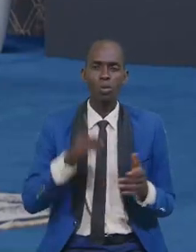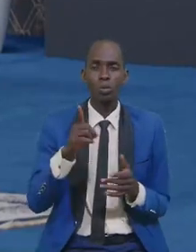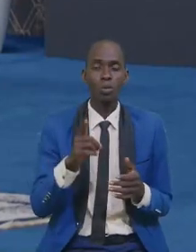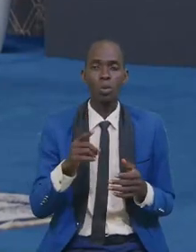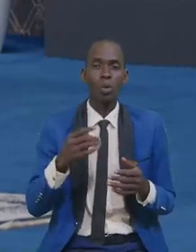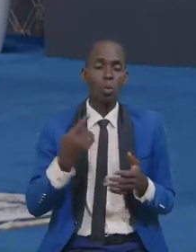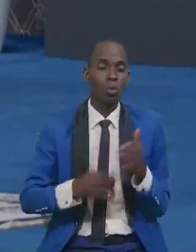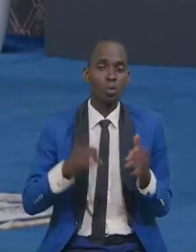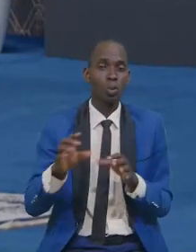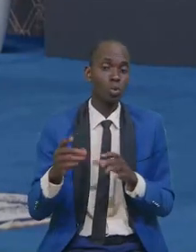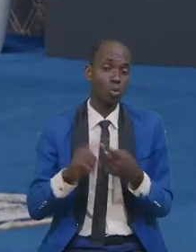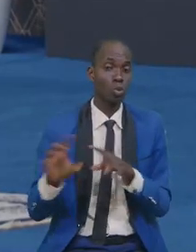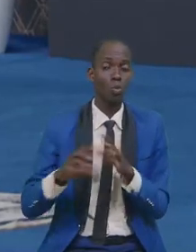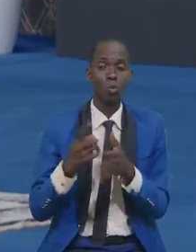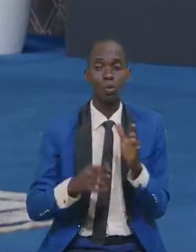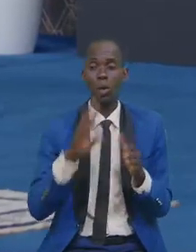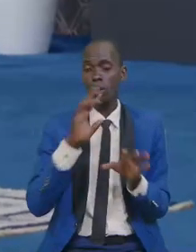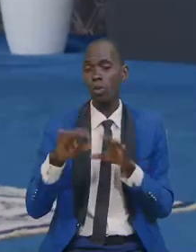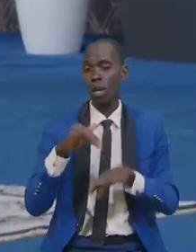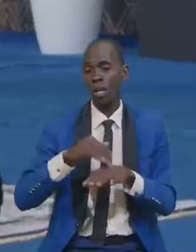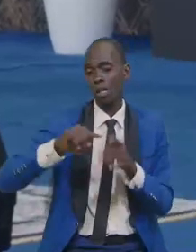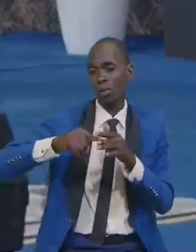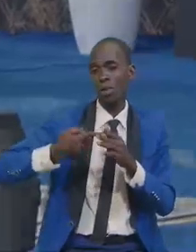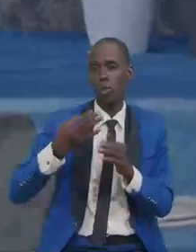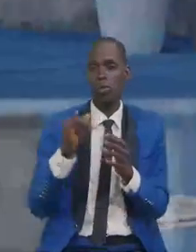au début du combat. Tu n'as plus cela.